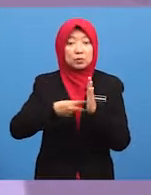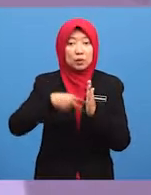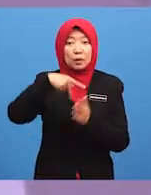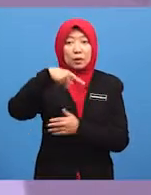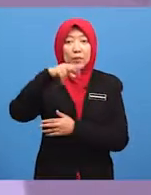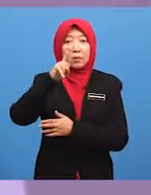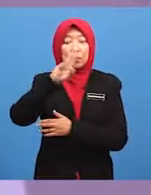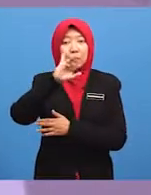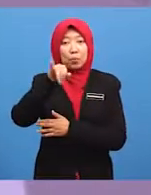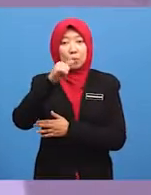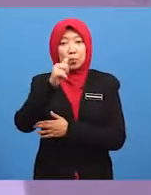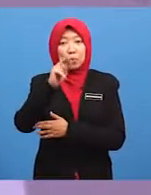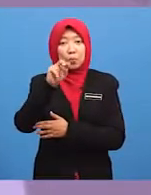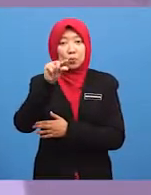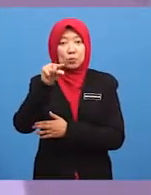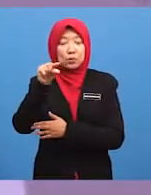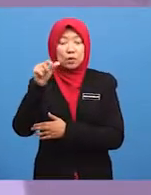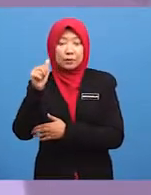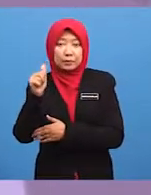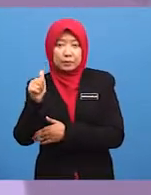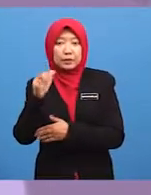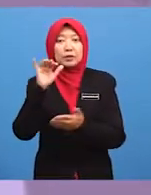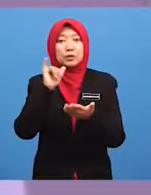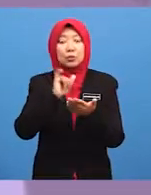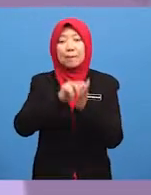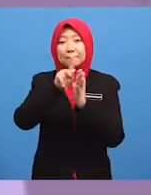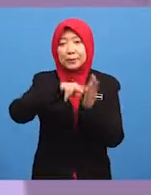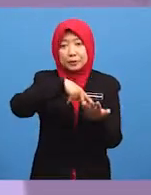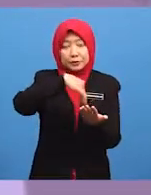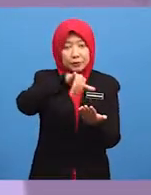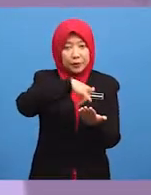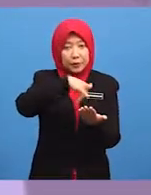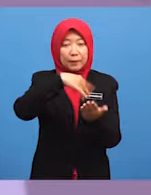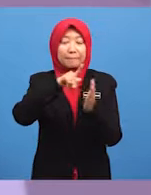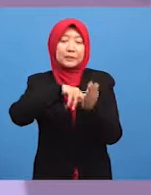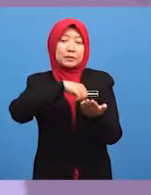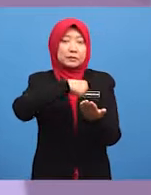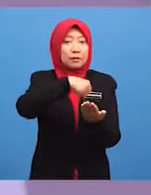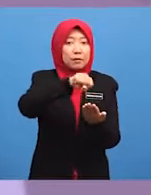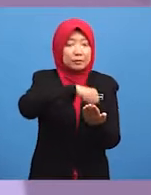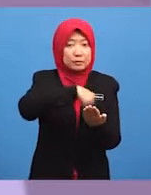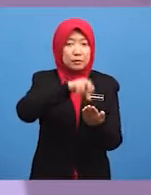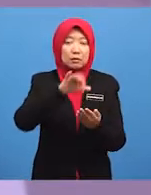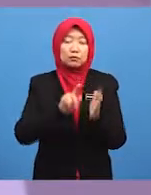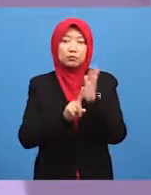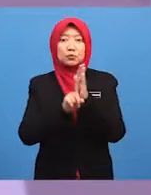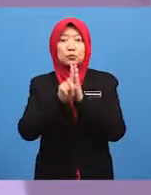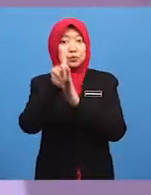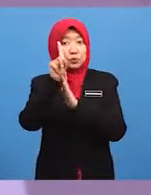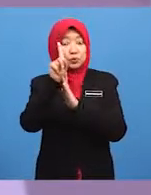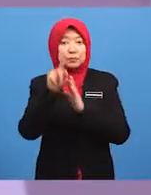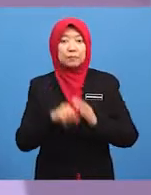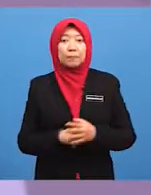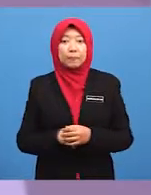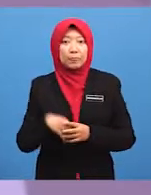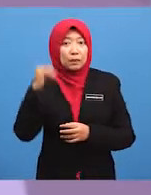Pujangga merupakan pengarang sajak, penyair yang agung dan tinggi mutunya. Dengan bahasa